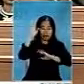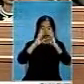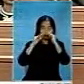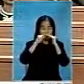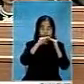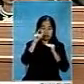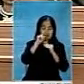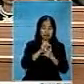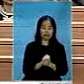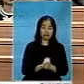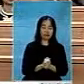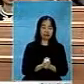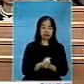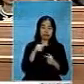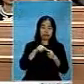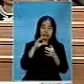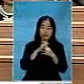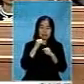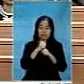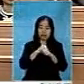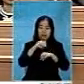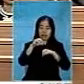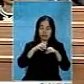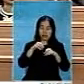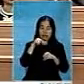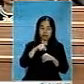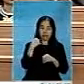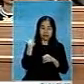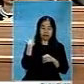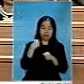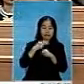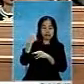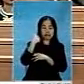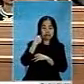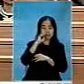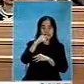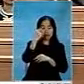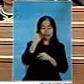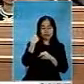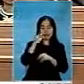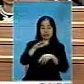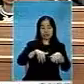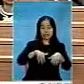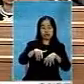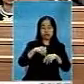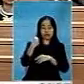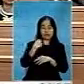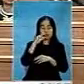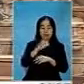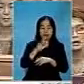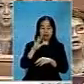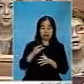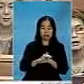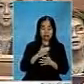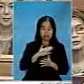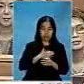ว่าการปกครองในระบอบประชาธิปไตยอำนาจเป็นของประชาชนเราเป็น